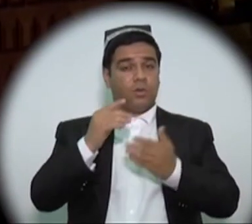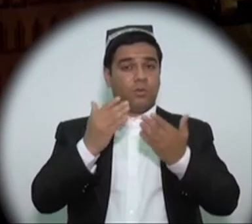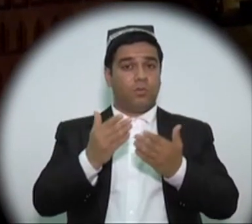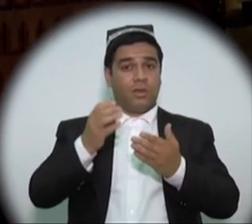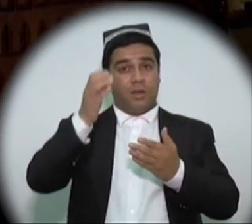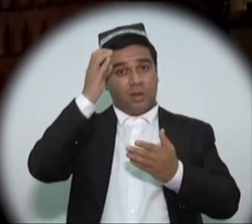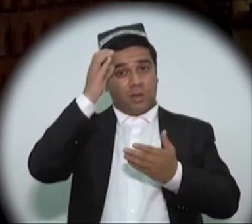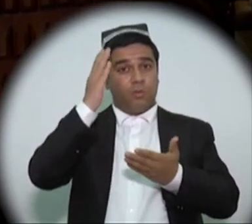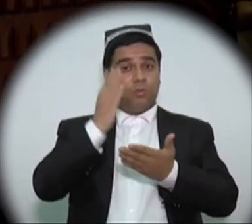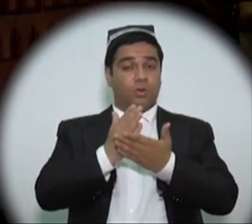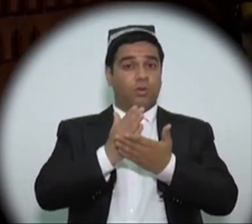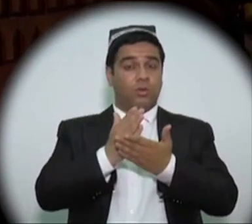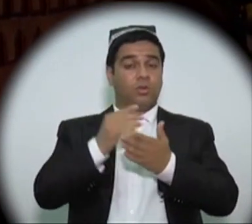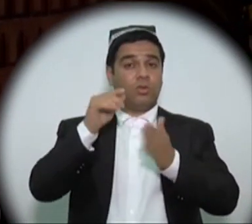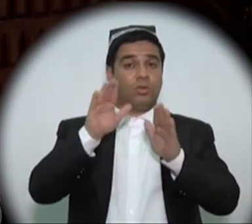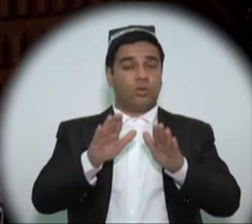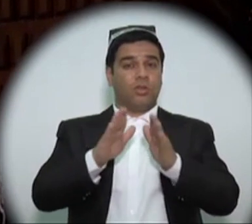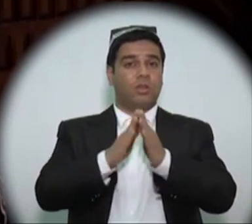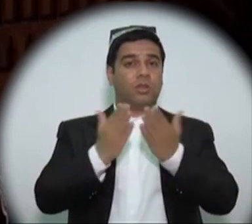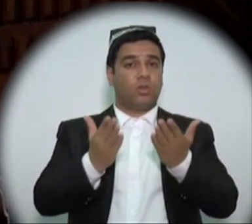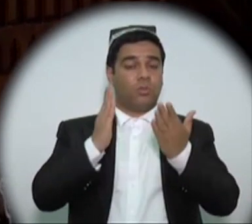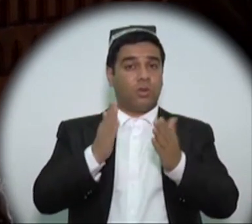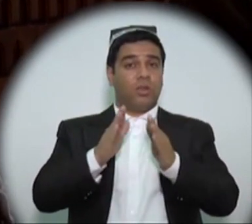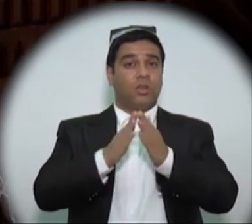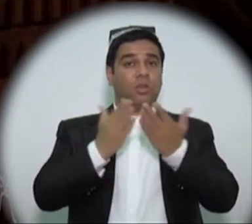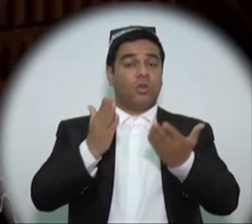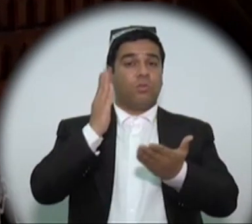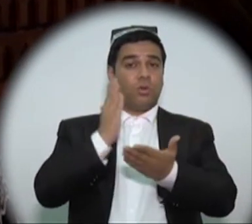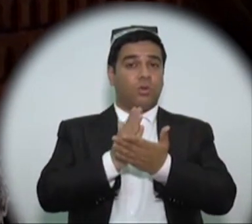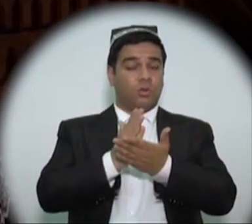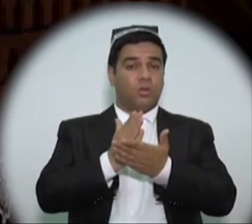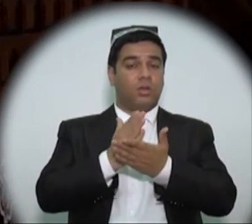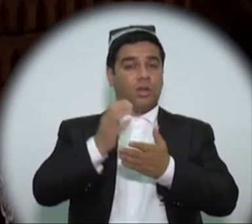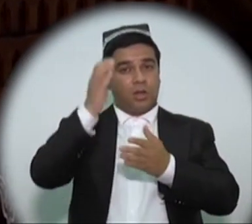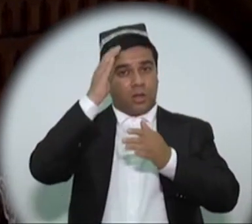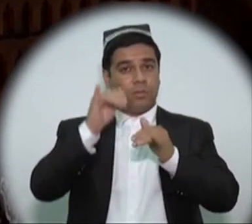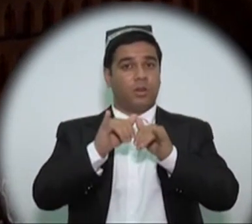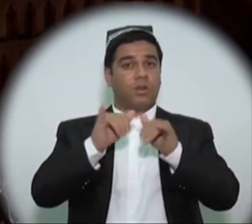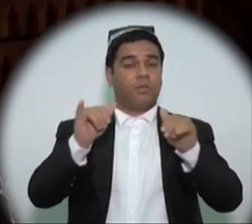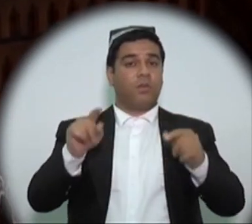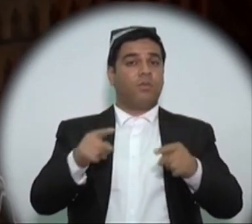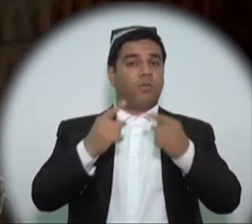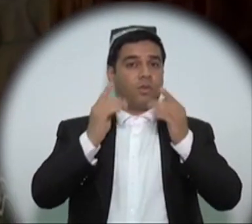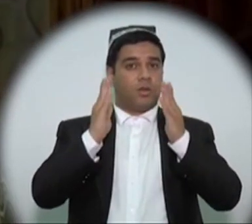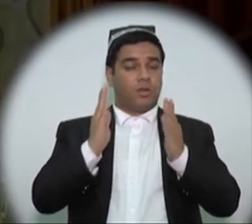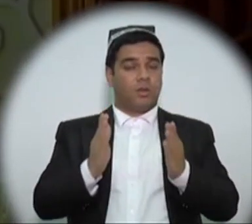ilim barcayda kitap boladı. Kitap barcayda ilim rivojlanadi, xalq